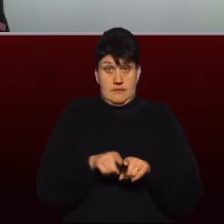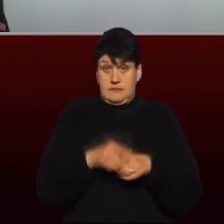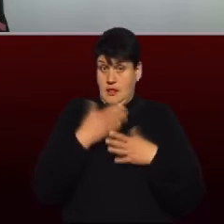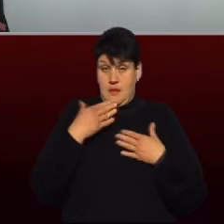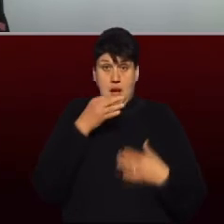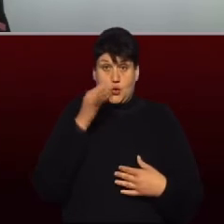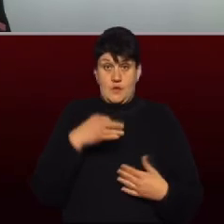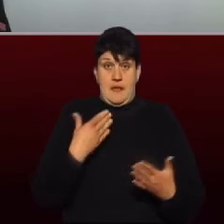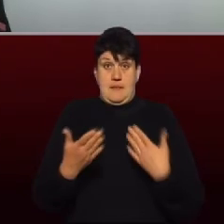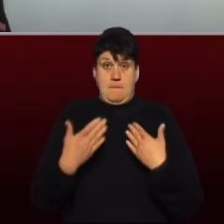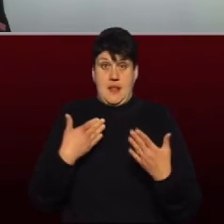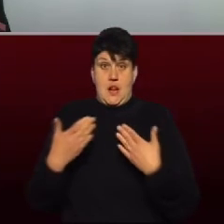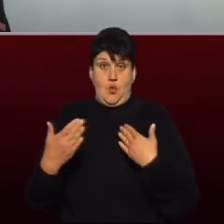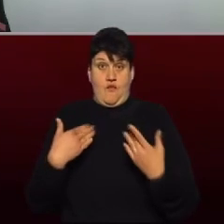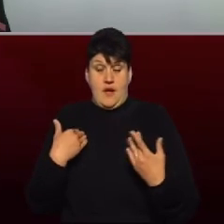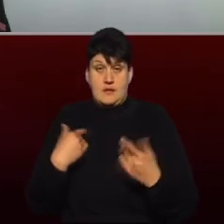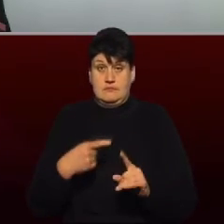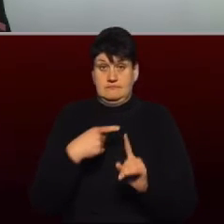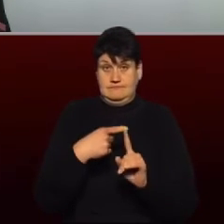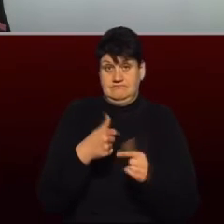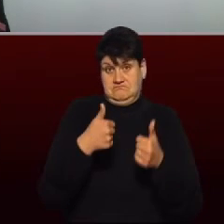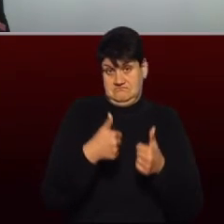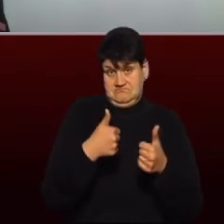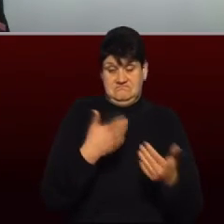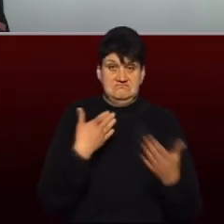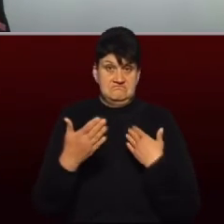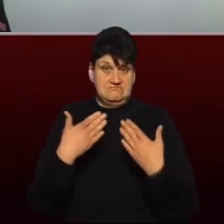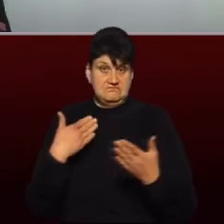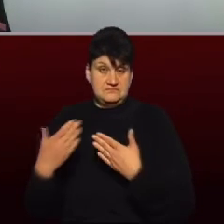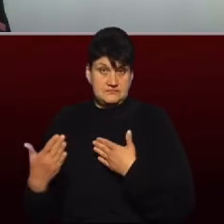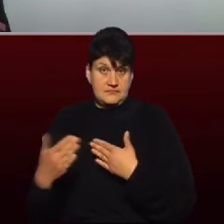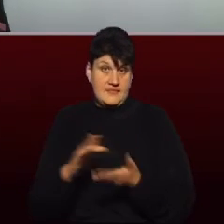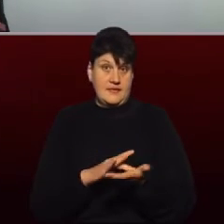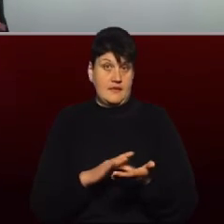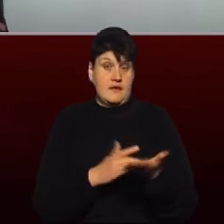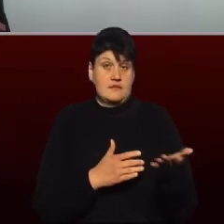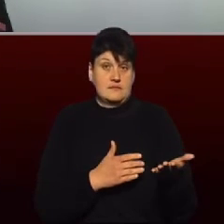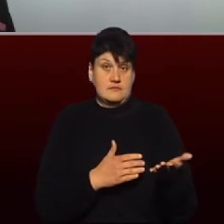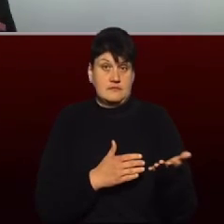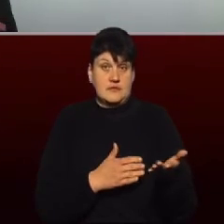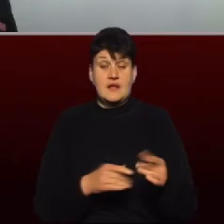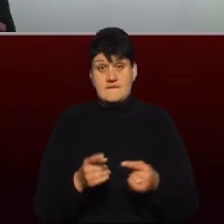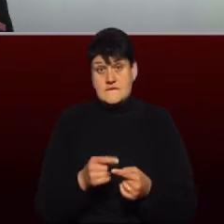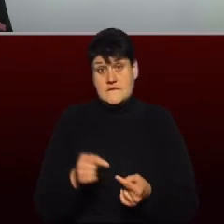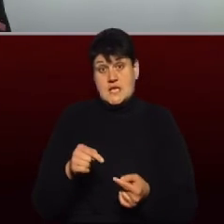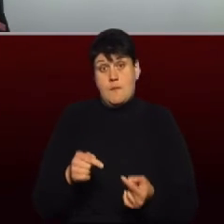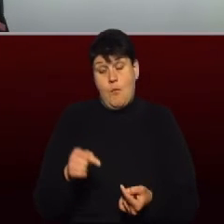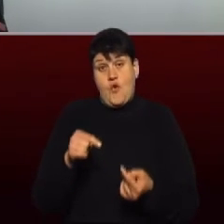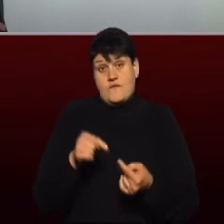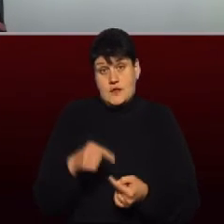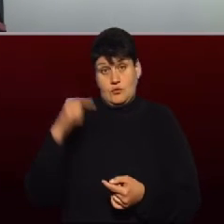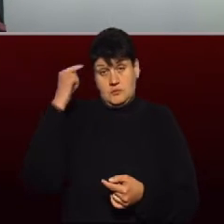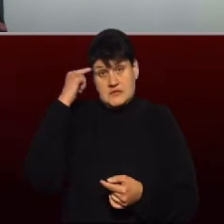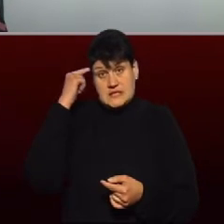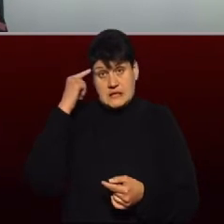позитивної комунікації з цими людьми. Відповідно, в психіці святе місце пусте не буває.